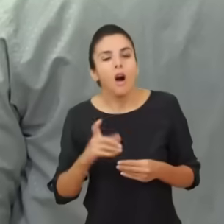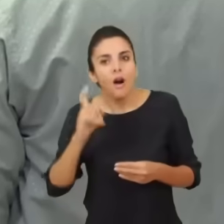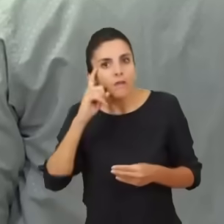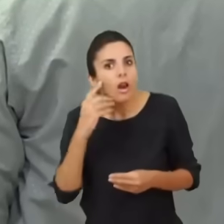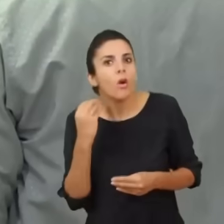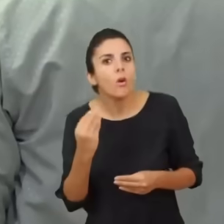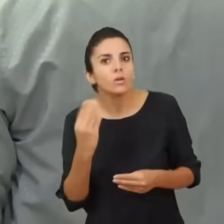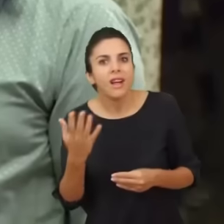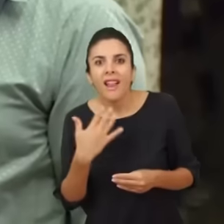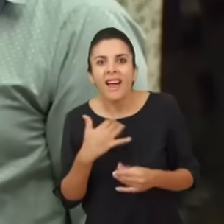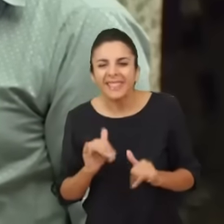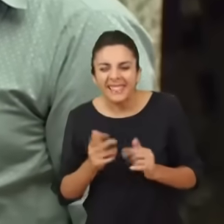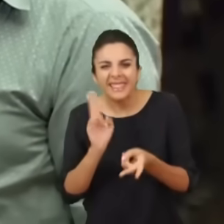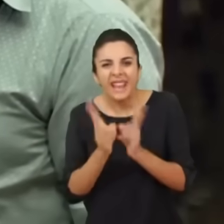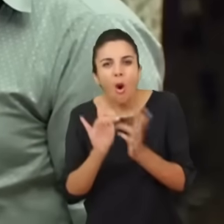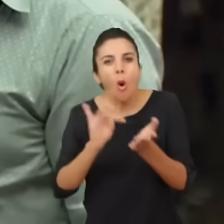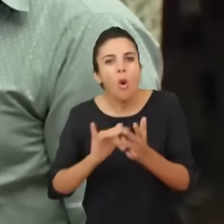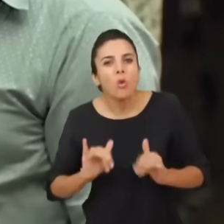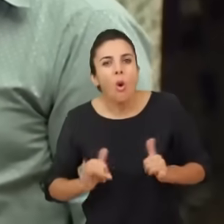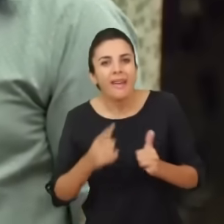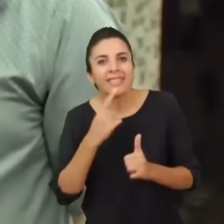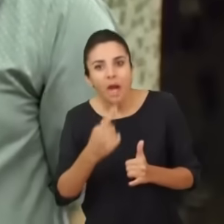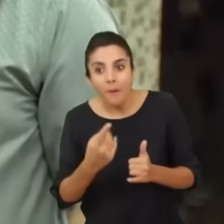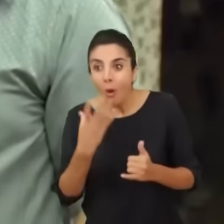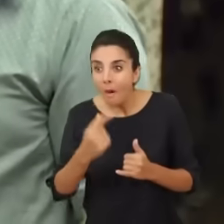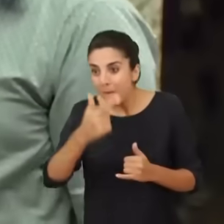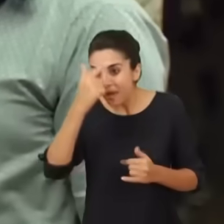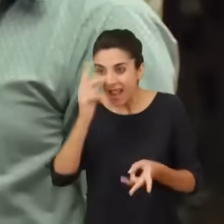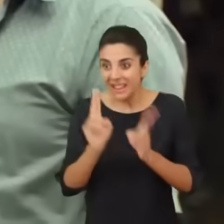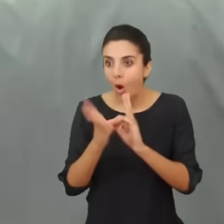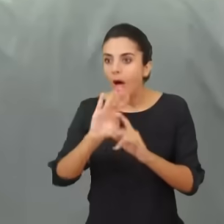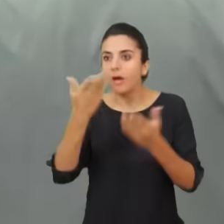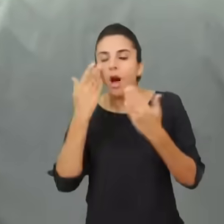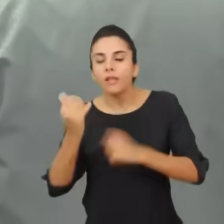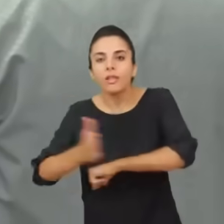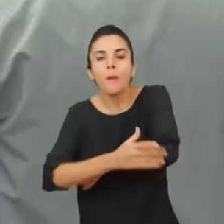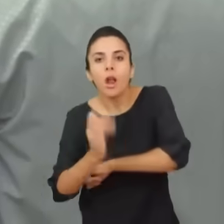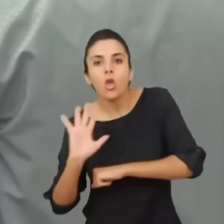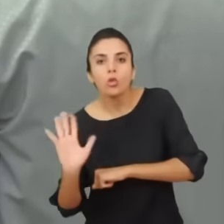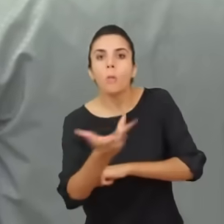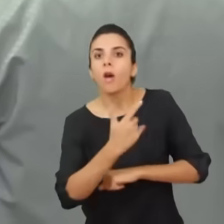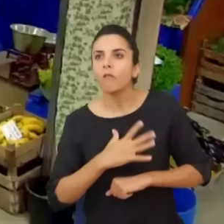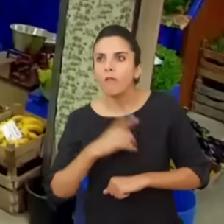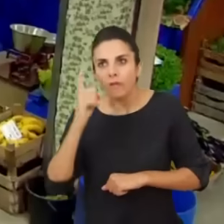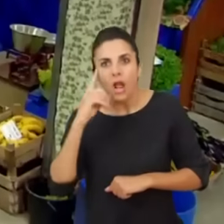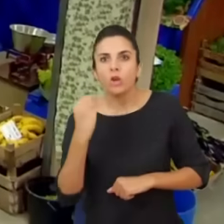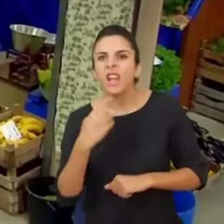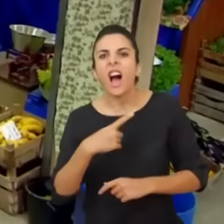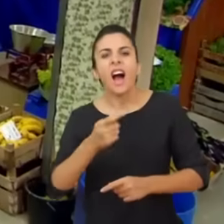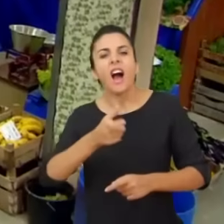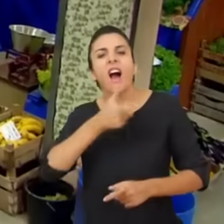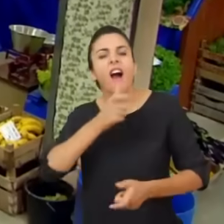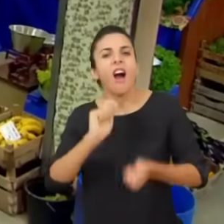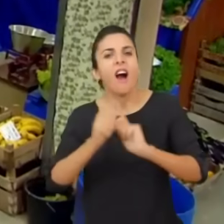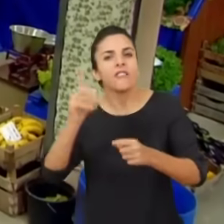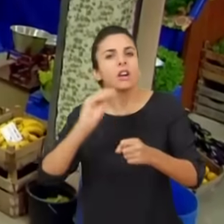fikir ya. Orta oyunu morta oyunu yaparsak yardım da toplarız, yardım parası. Güzel olur, kıyak olur ya. İyi fikir. Hem bizim böyle kahvenin orada direkler